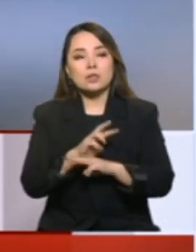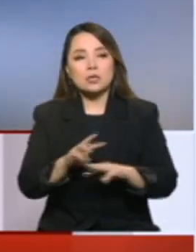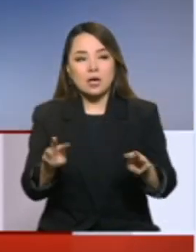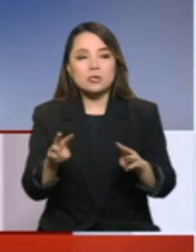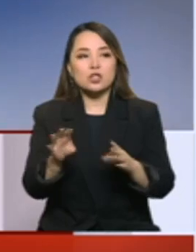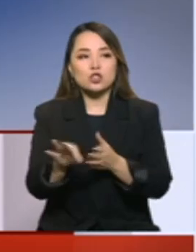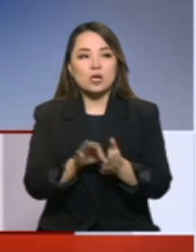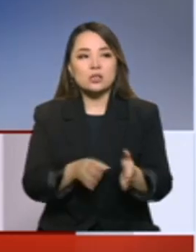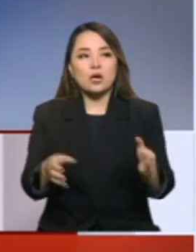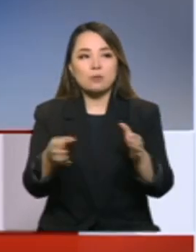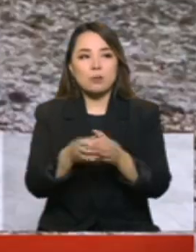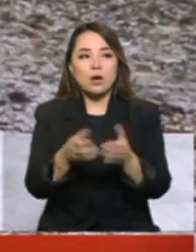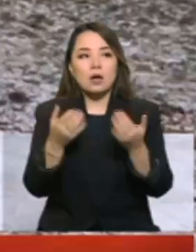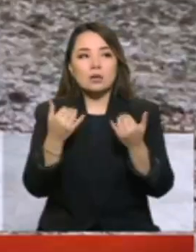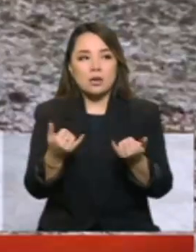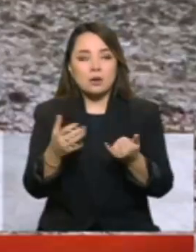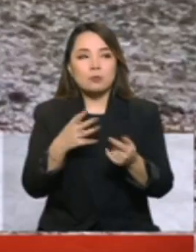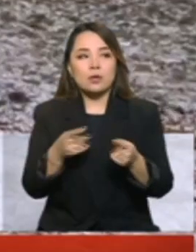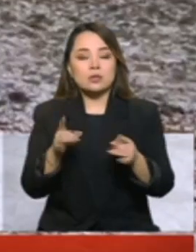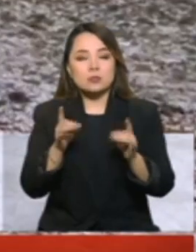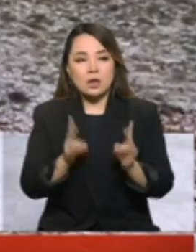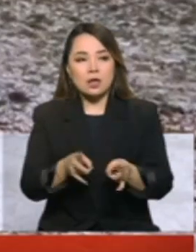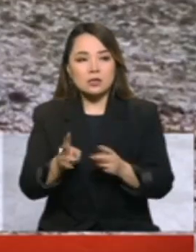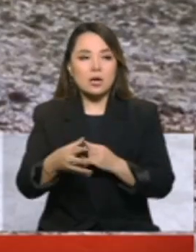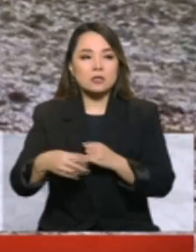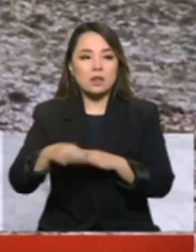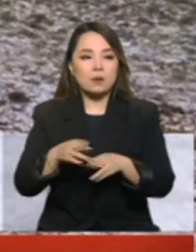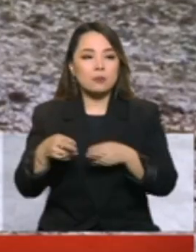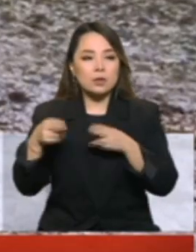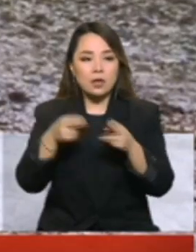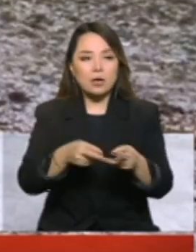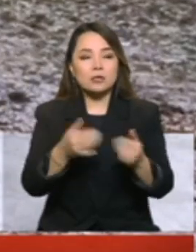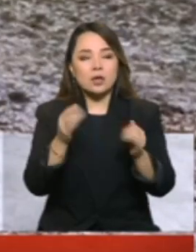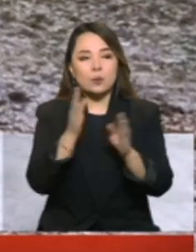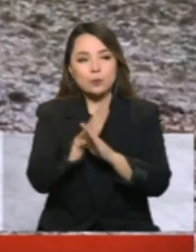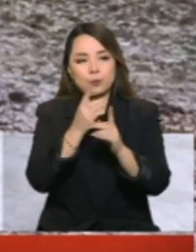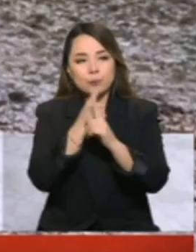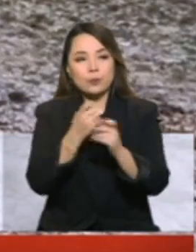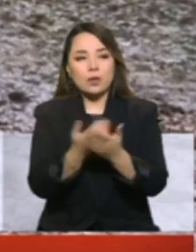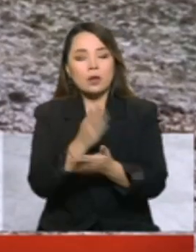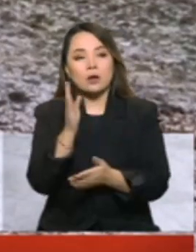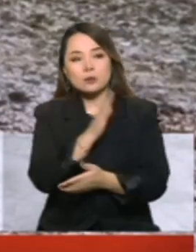министрлігінің жедел штабы қазір зардап шеккен өңірлерде жүр, ал синоптиктер алдағы